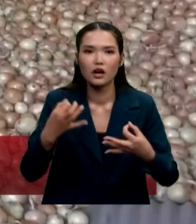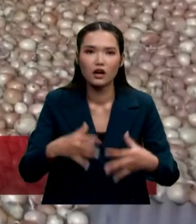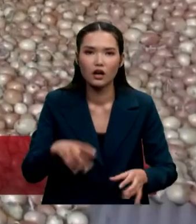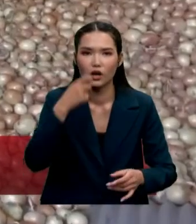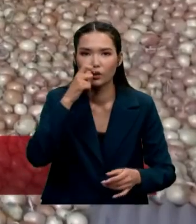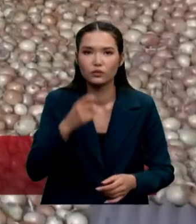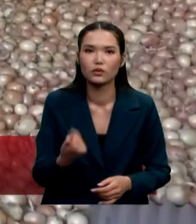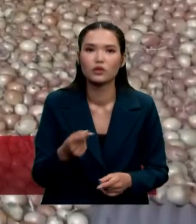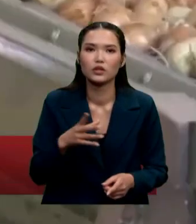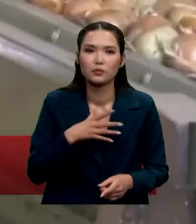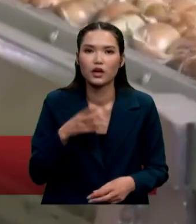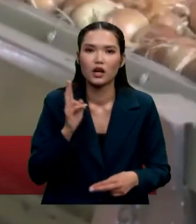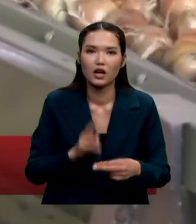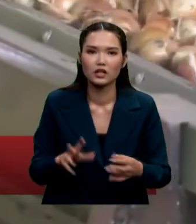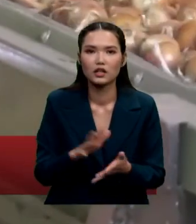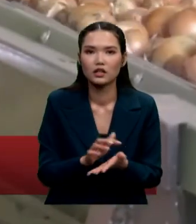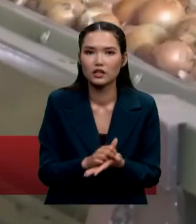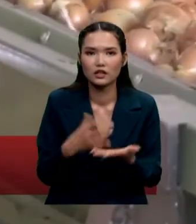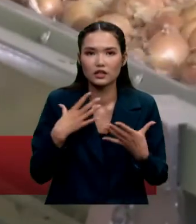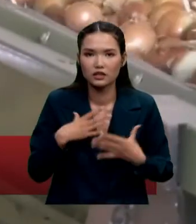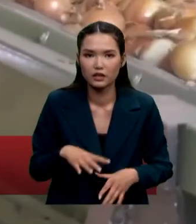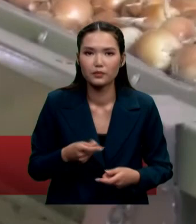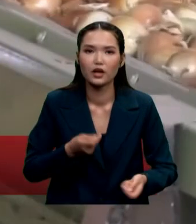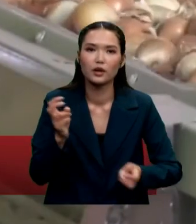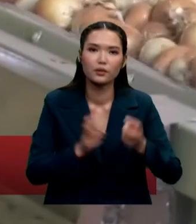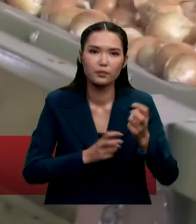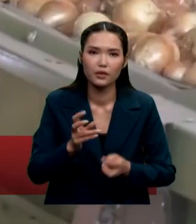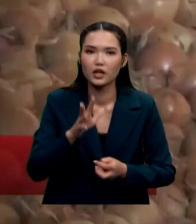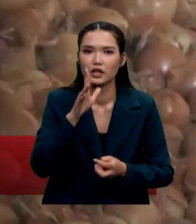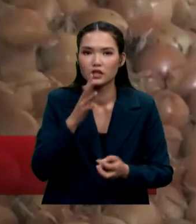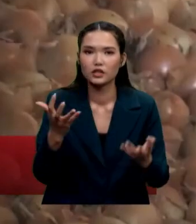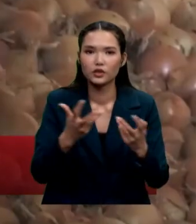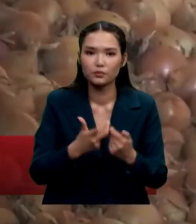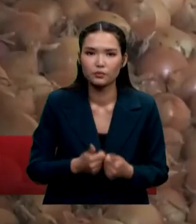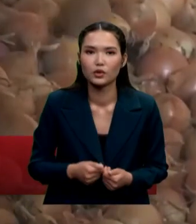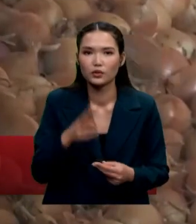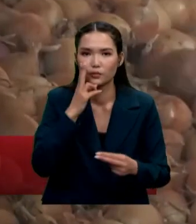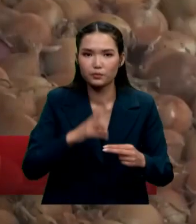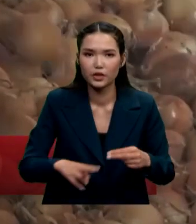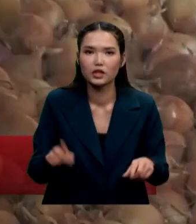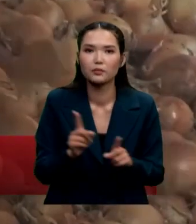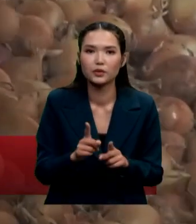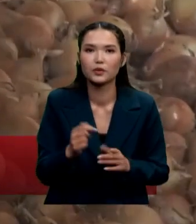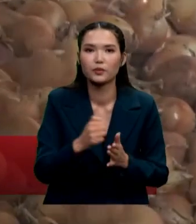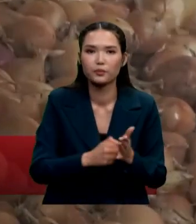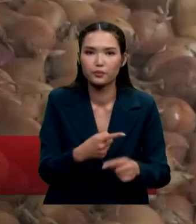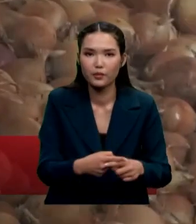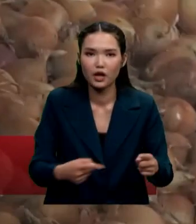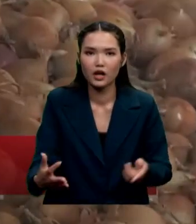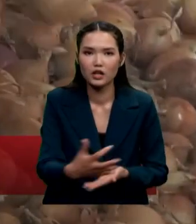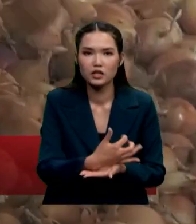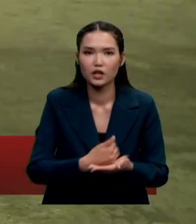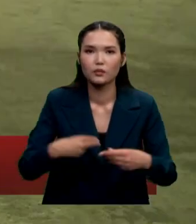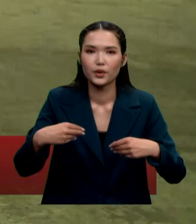со складов, чтобы он окончательно не испортился. Производители тем временем подсчитывают убытки, потому что почти половину